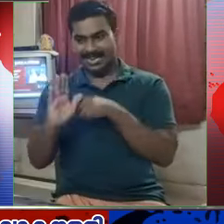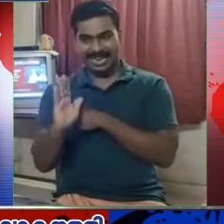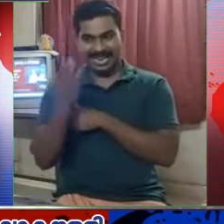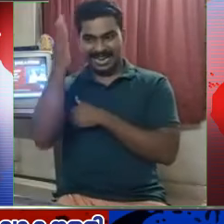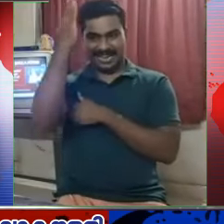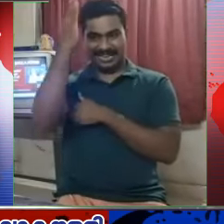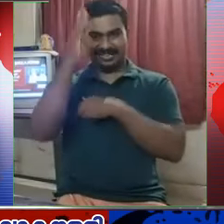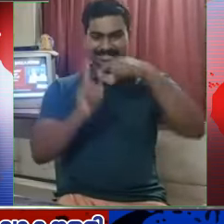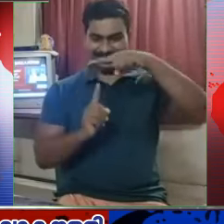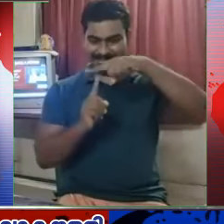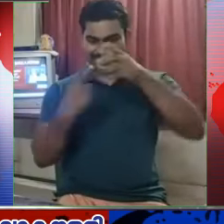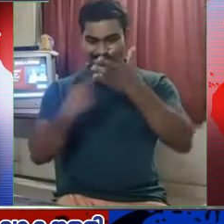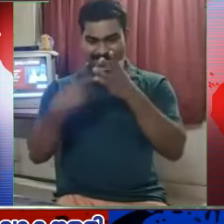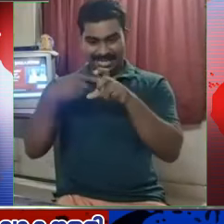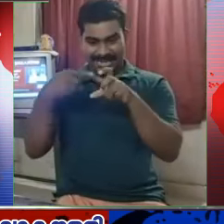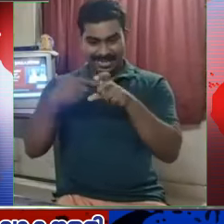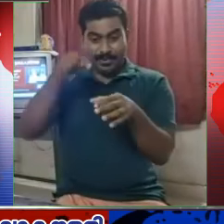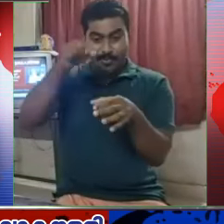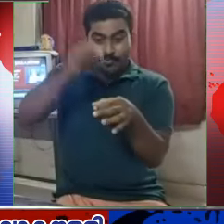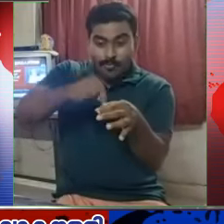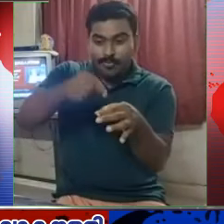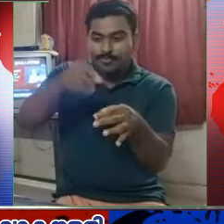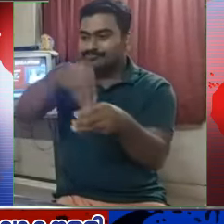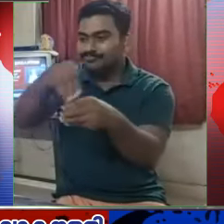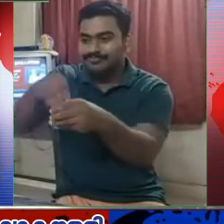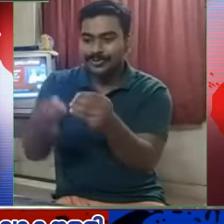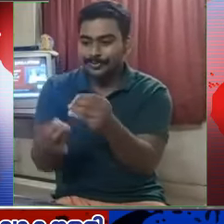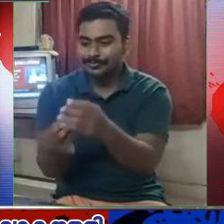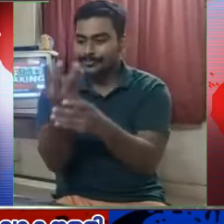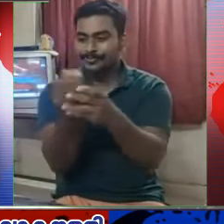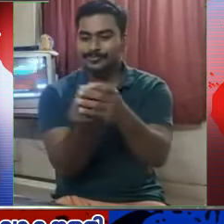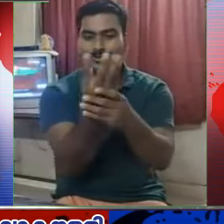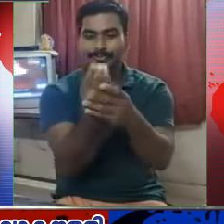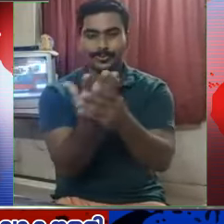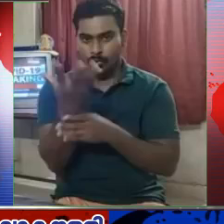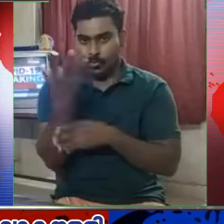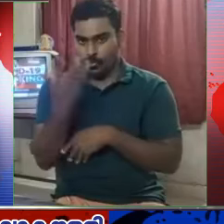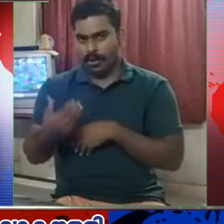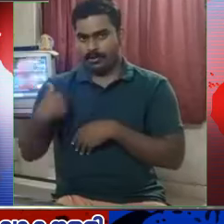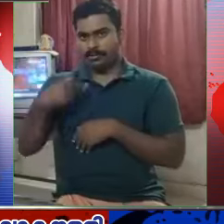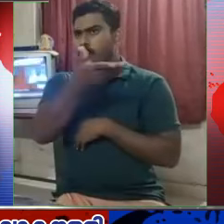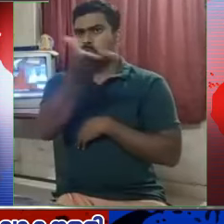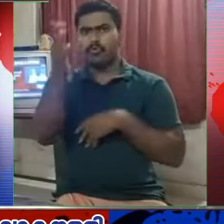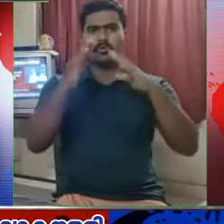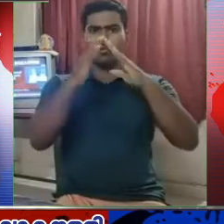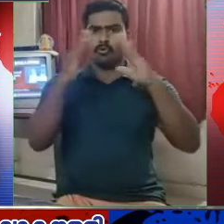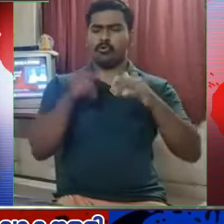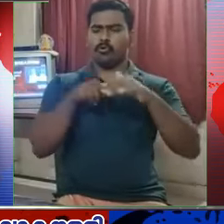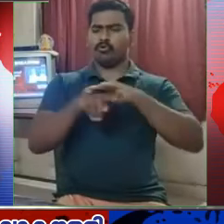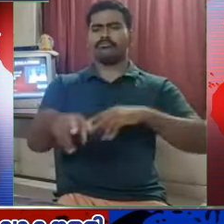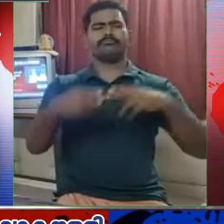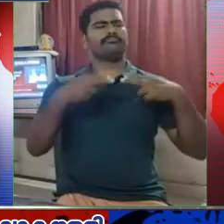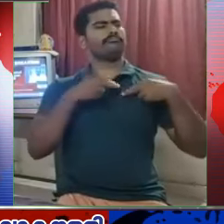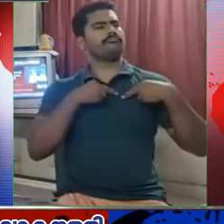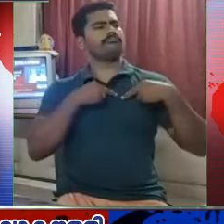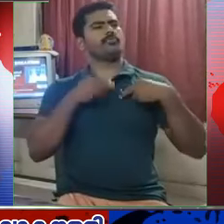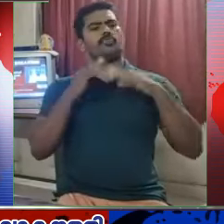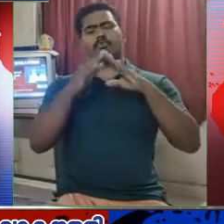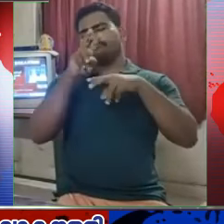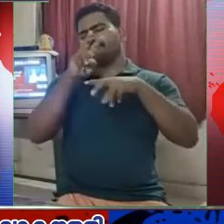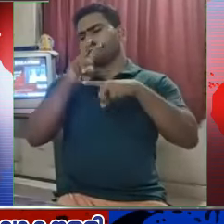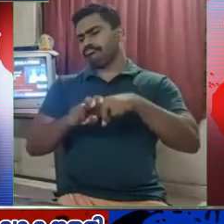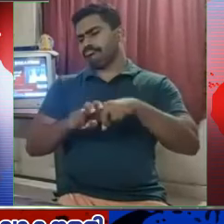കമ്മ്യൂണിറ്റി കിച്ചൺ പോലുള്ള സ്ഥലങ്ങളായാലും എല്ലായിടങ്ങളിലും ഉണ്ടാകുന്ന മാലിന്യം കൃത്യമായി